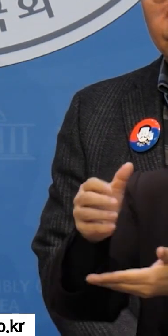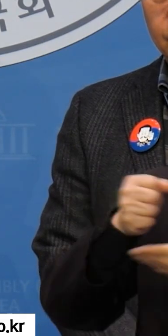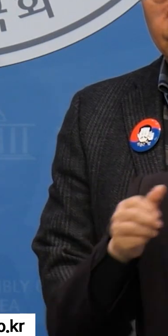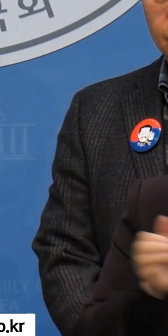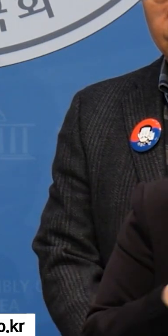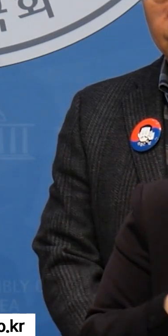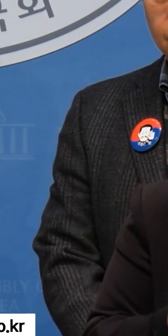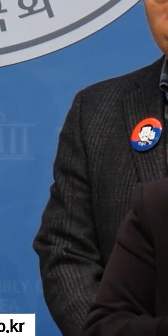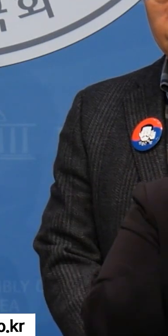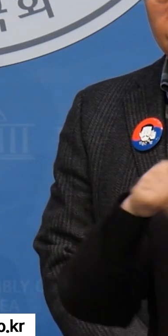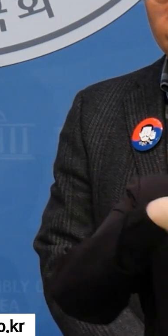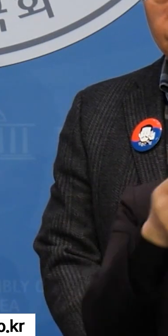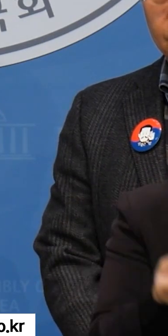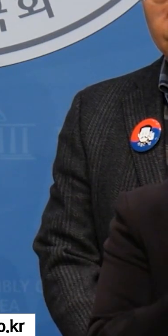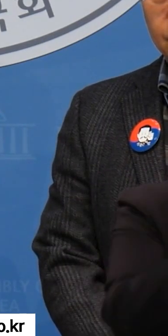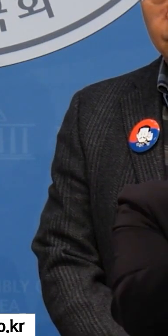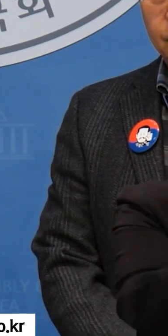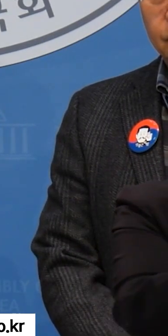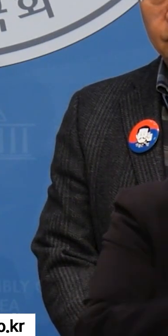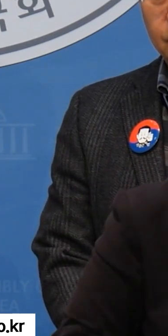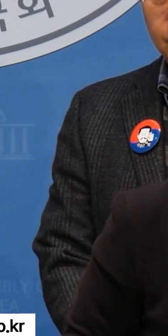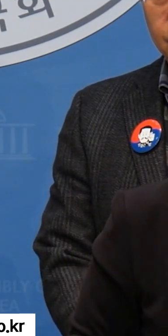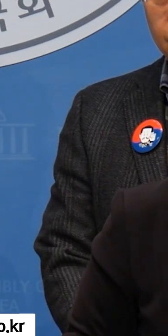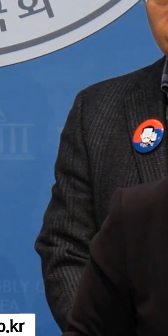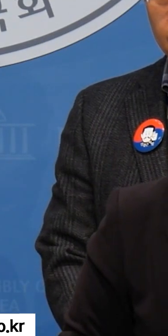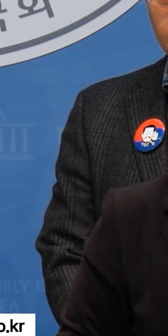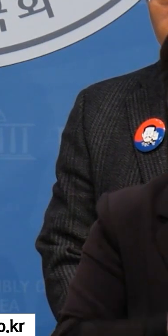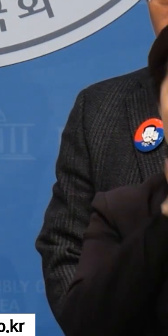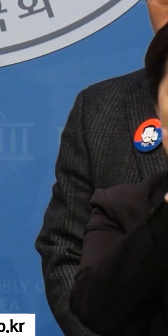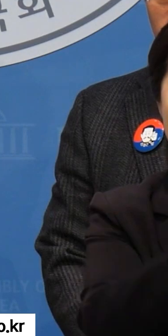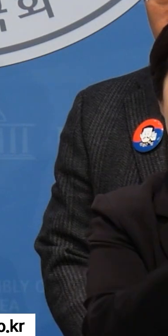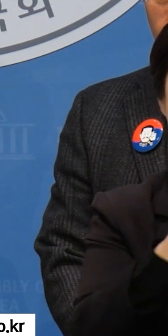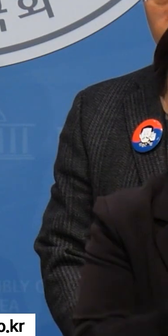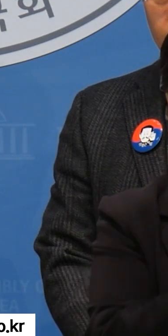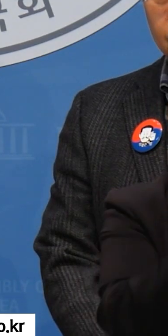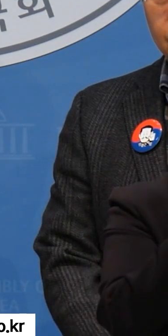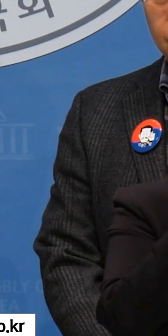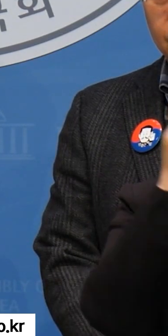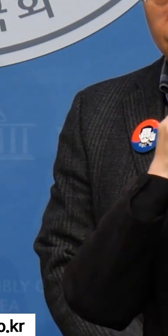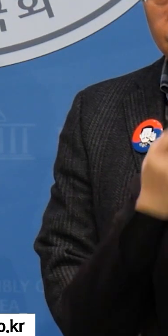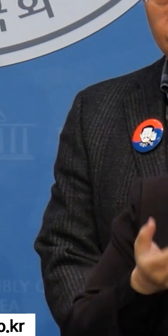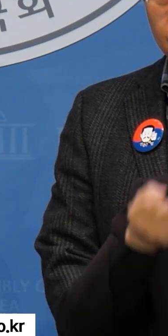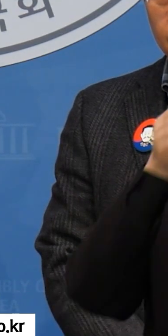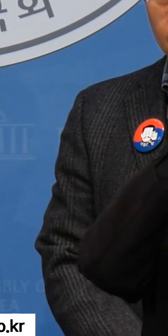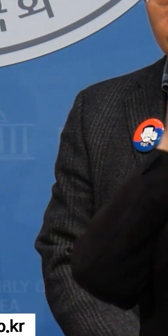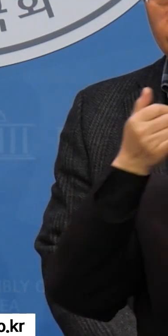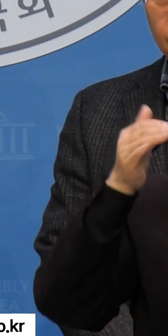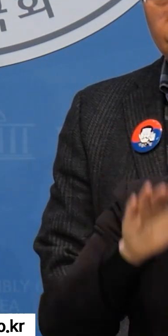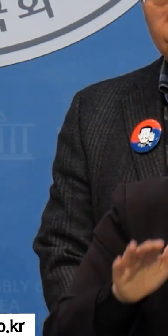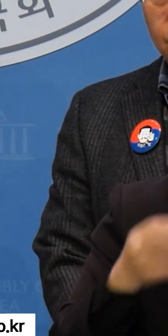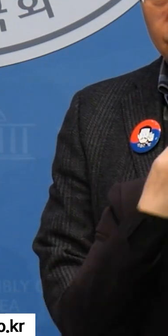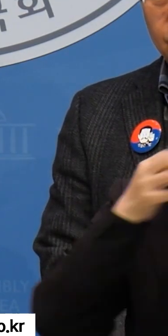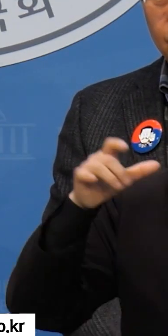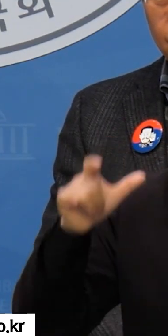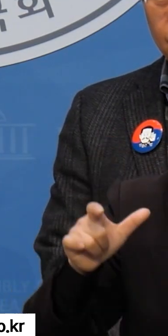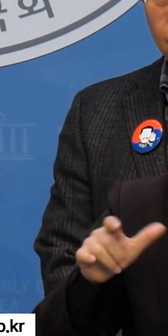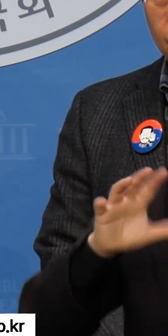시당에 전달한 바 있습니다. 이 자체로도 진일보한 발전이라고 생각하고 있었는데